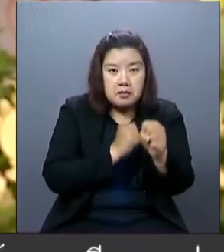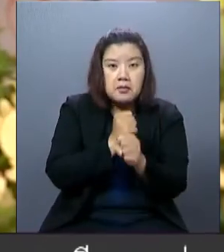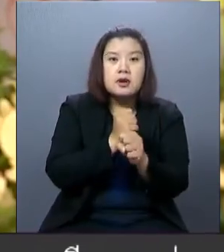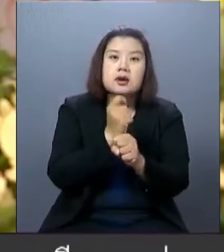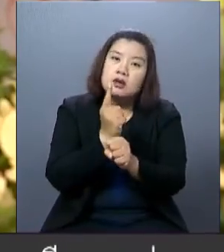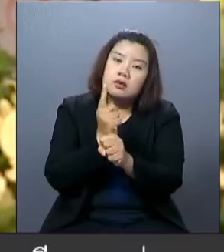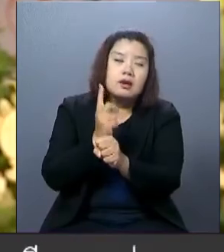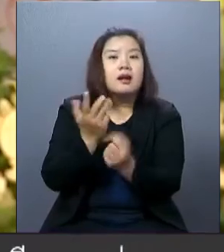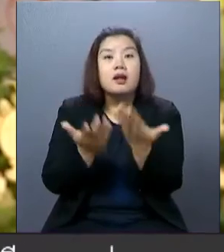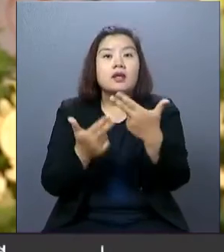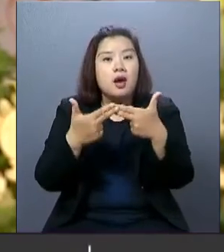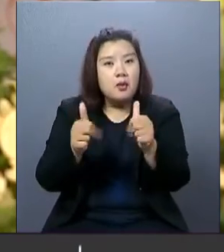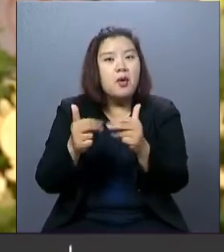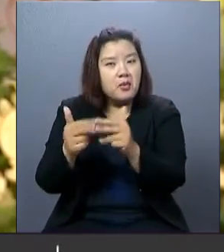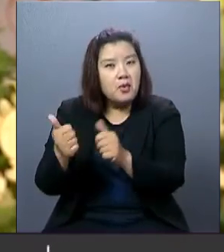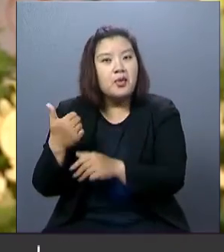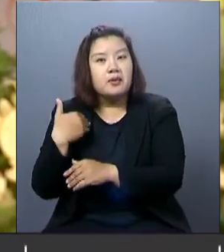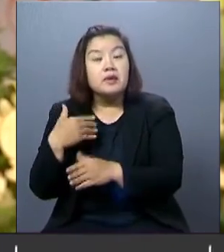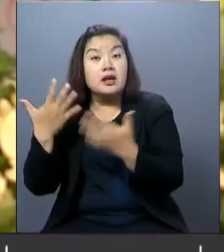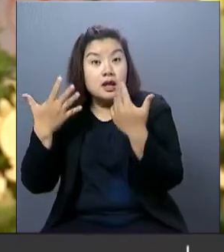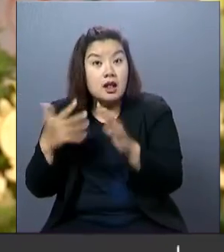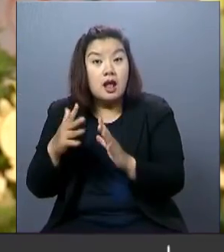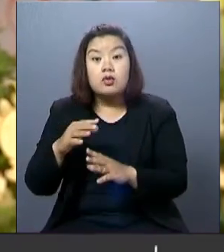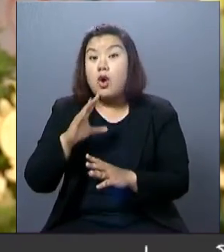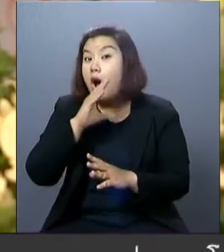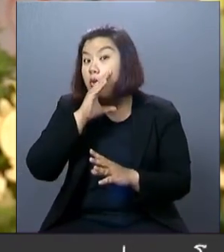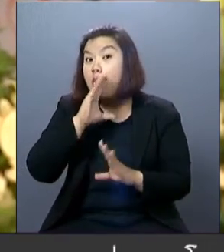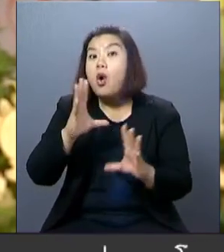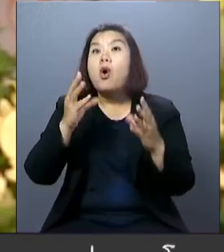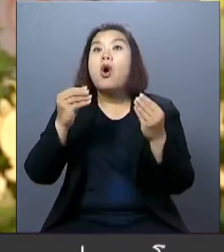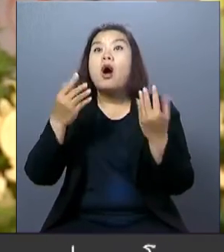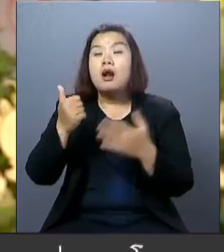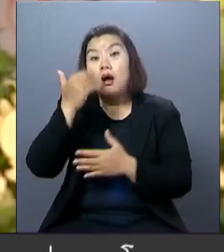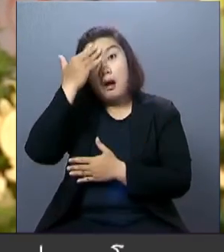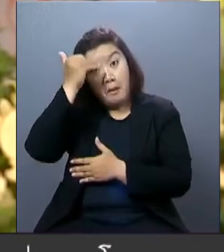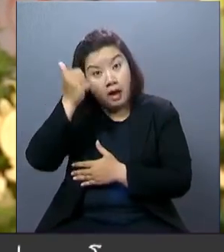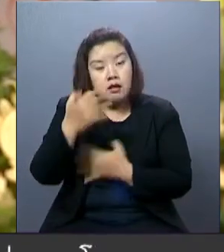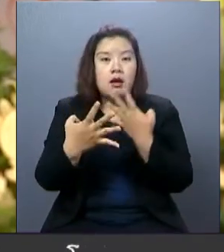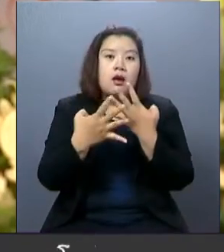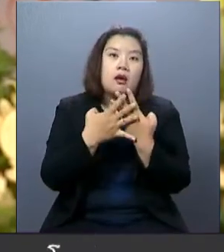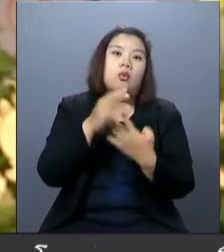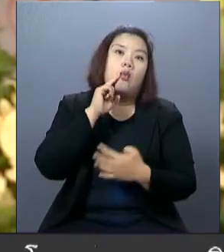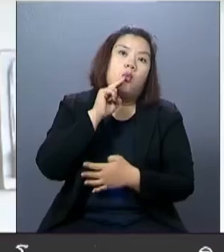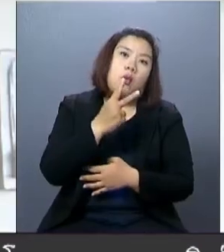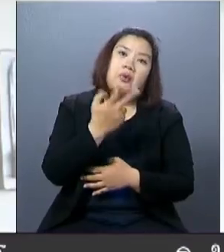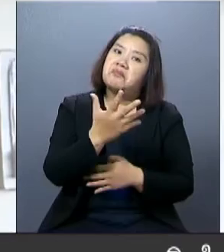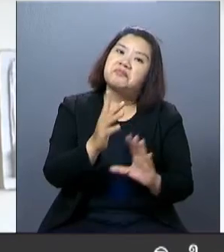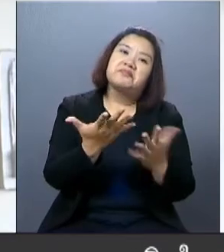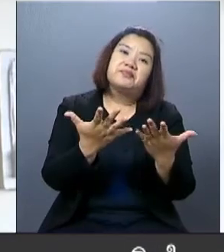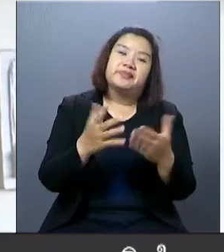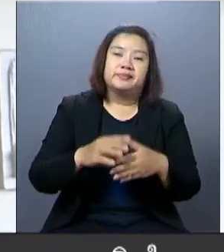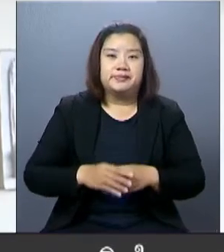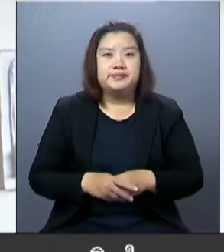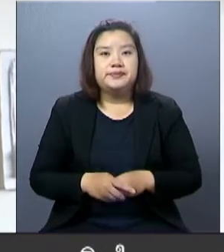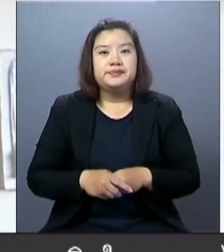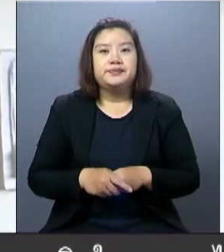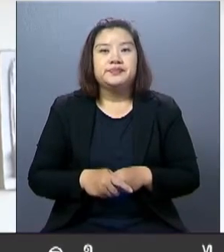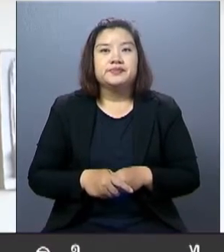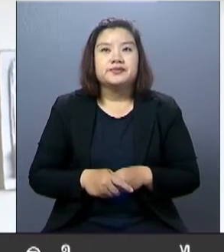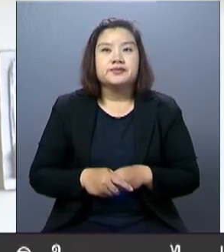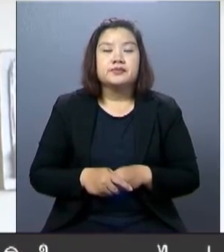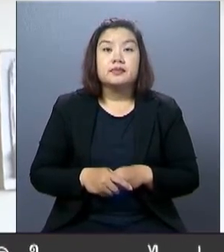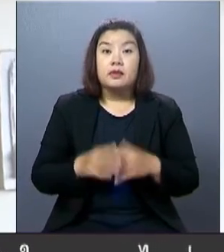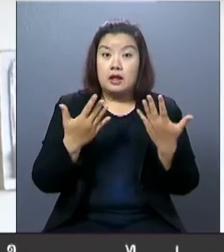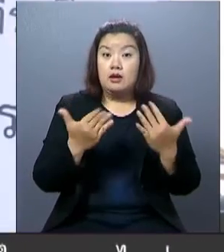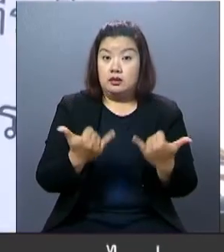เงี้ยก็ออกมาแล้วเนี่ยยังไม่มีใครกลับเข้าเรือนจำอีก จากโครง